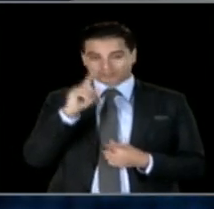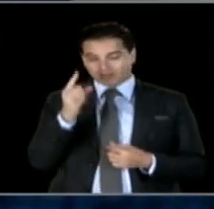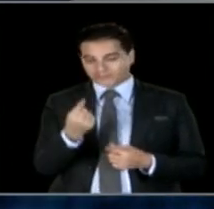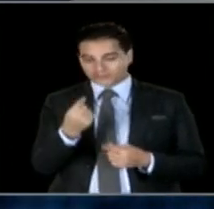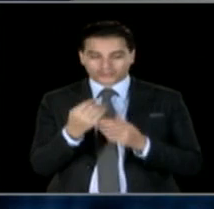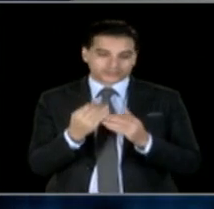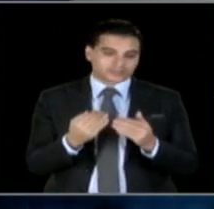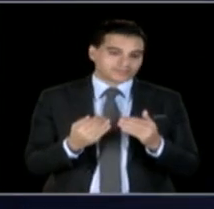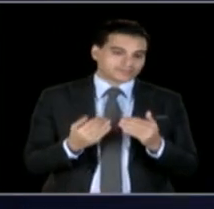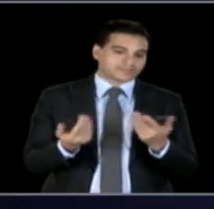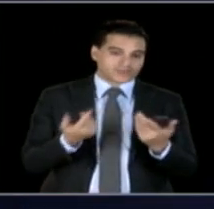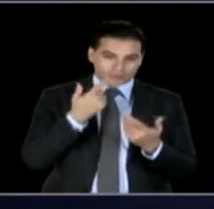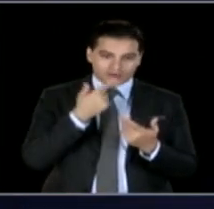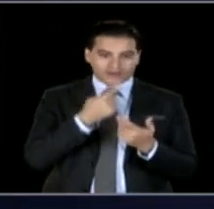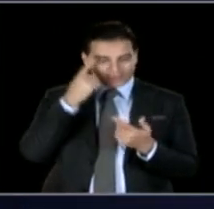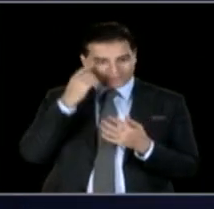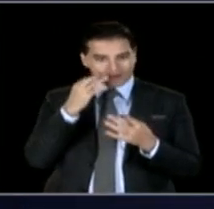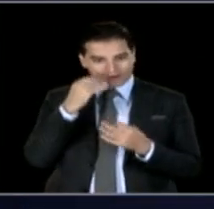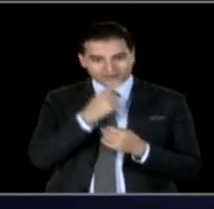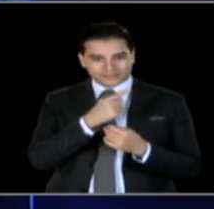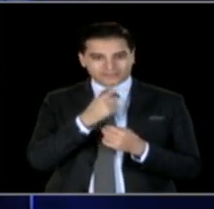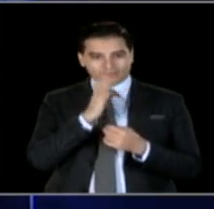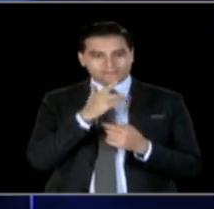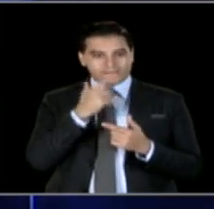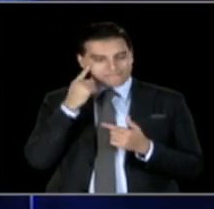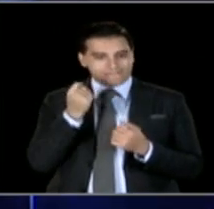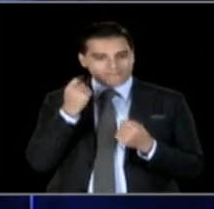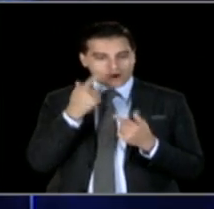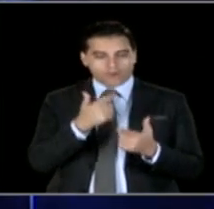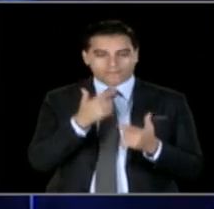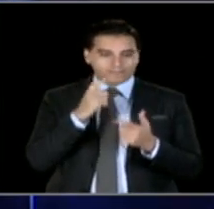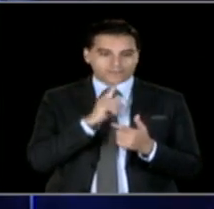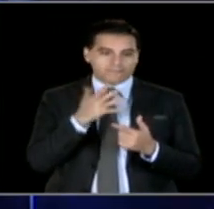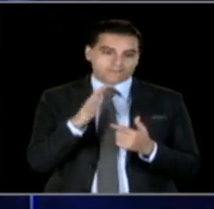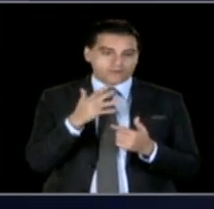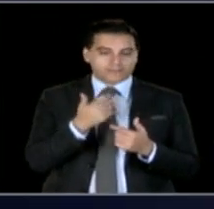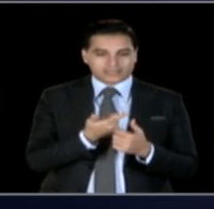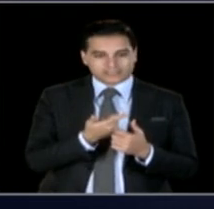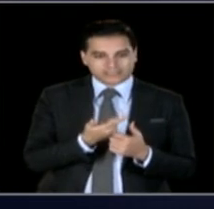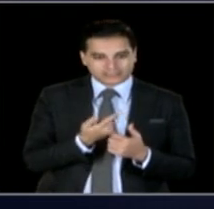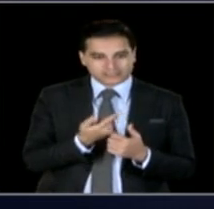عشر، يعني أحمد إبراهيم أنت فكرت، ممكن معلومة إن هو مش أول رئيس تم اغتياله